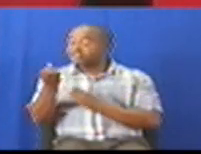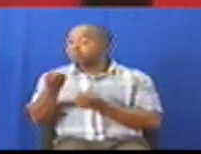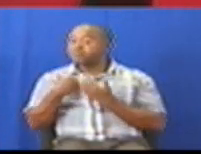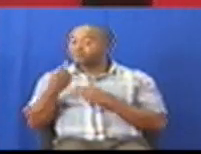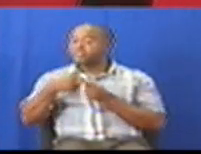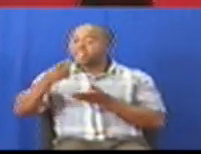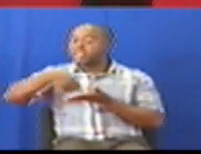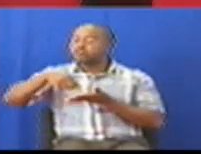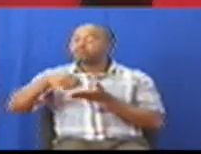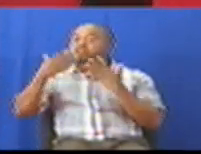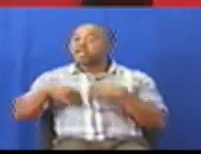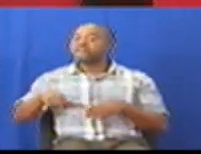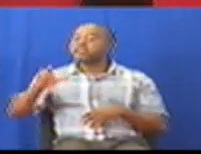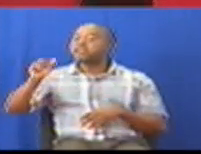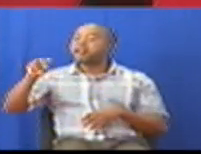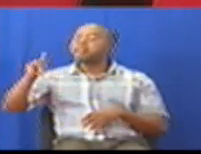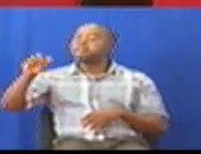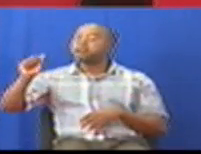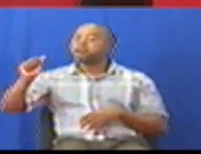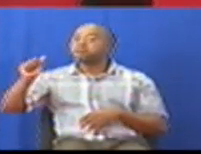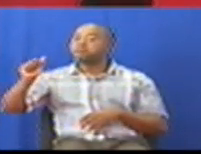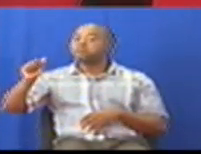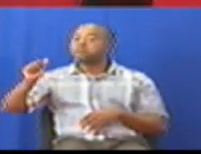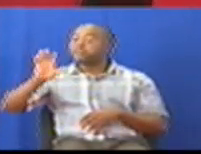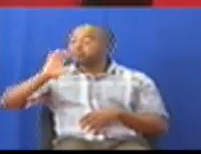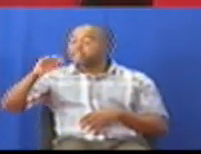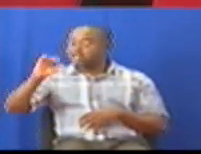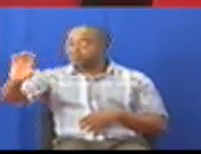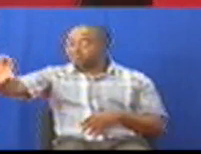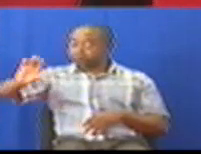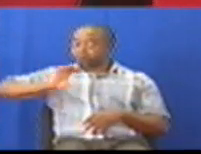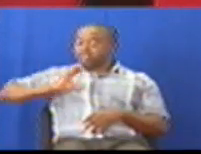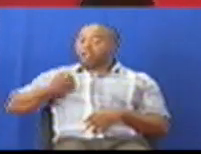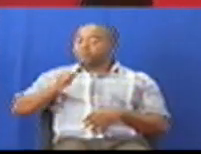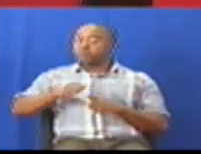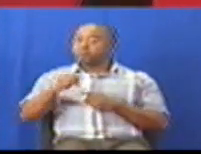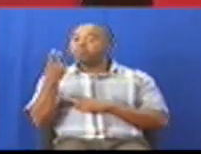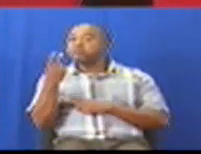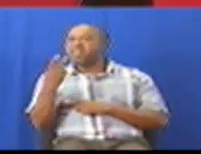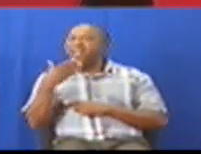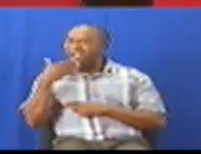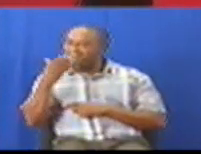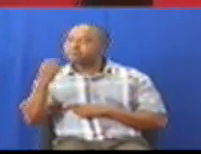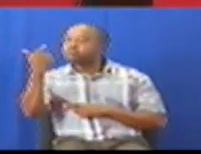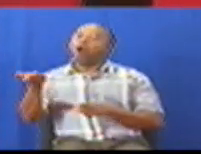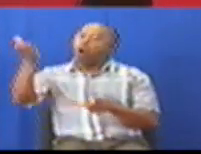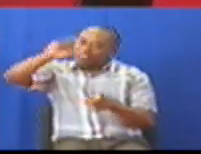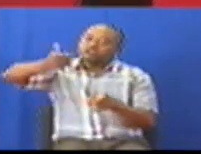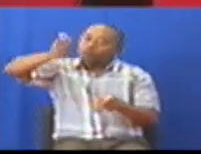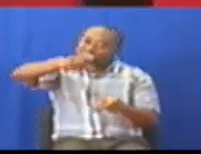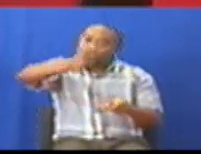cha Nindi ambacho tayari mmetupatia pesa milioni 200, muongeze hela nyingine iweze kukamilika.